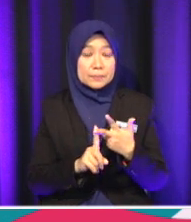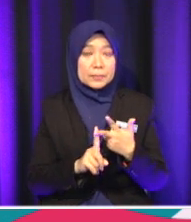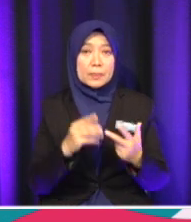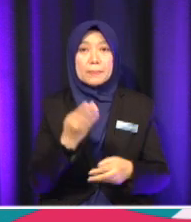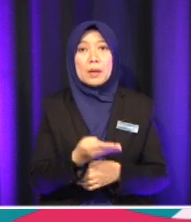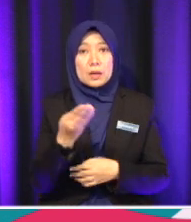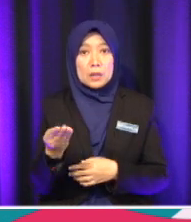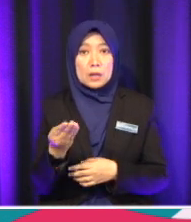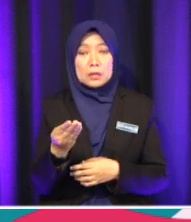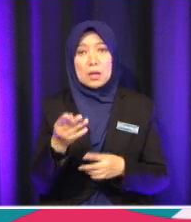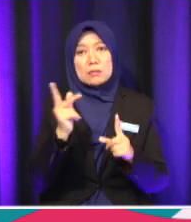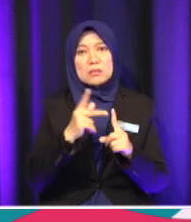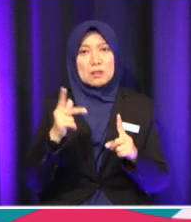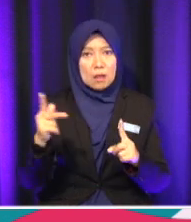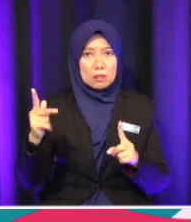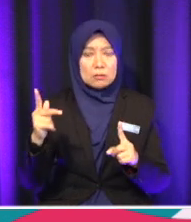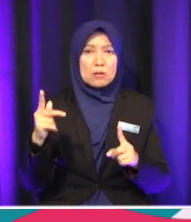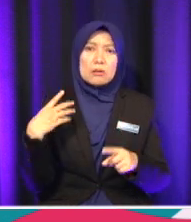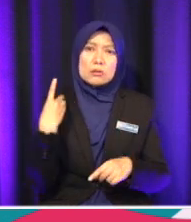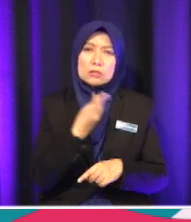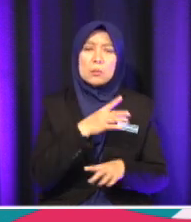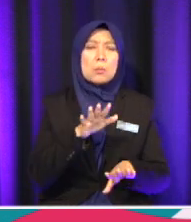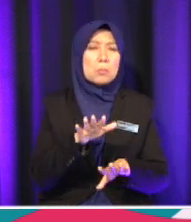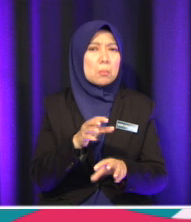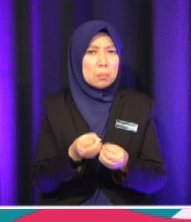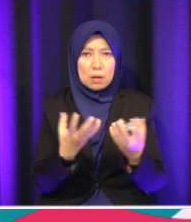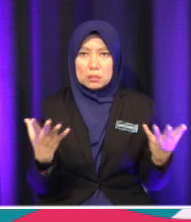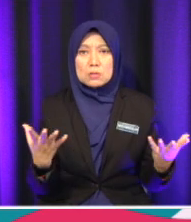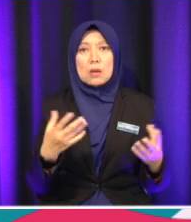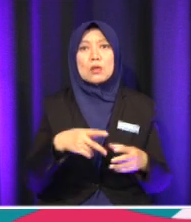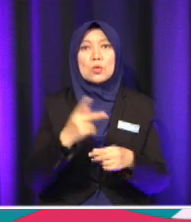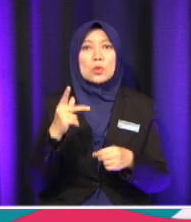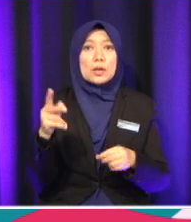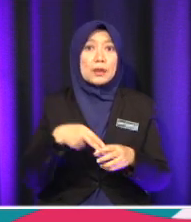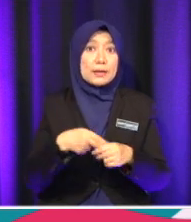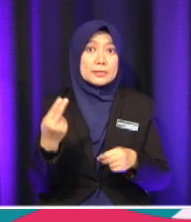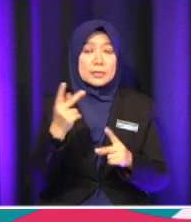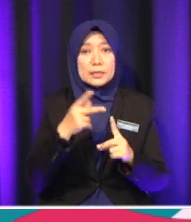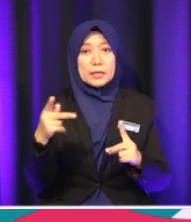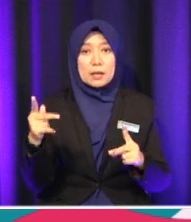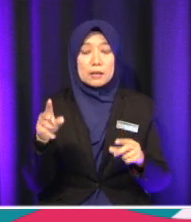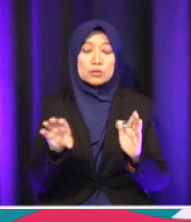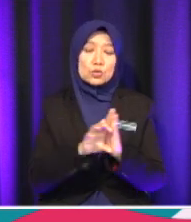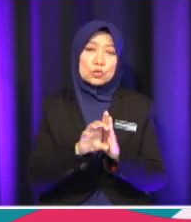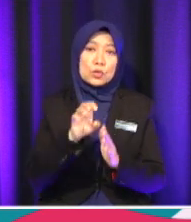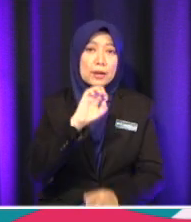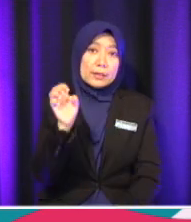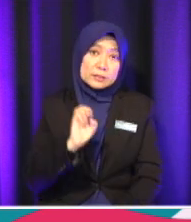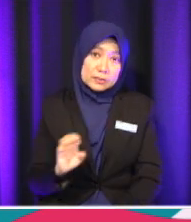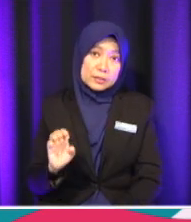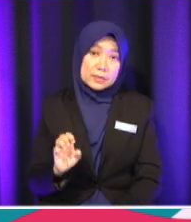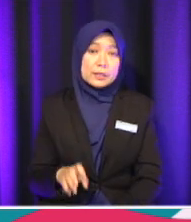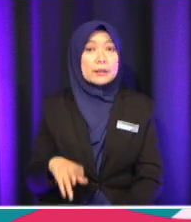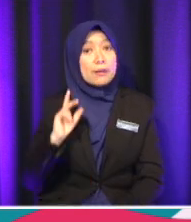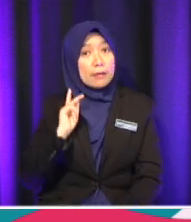pekilangan ya negara kita banyak mengeluarkan hasil persilangannya seperti barang elektronik tekstil